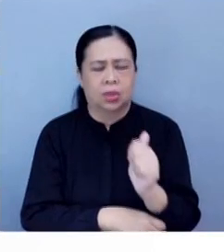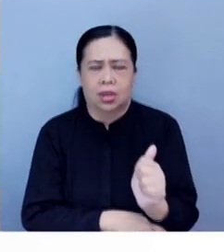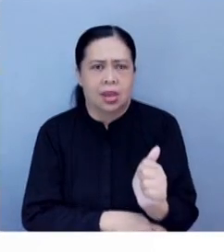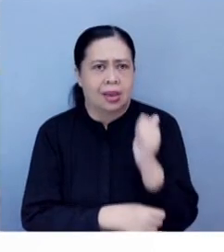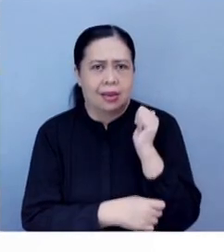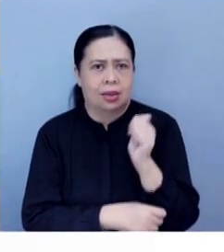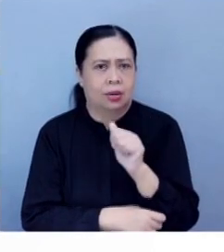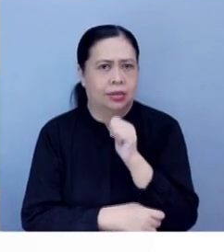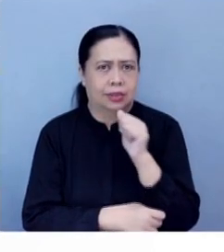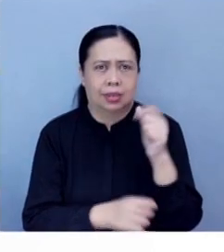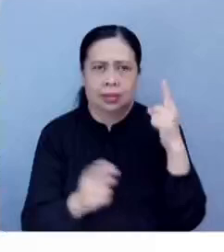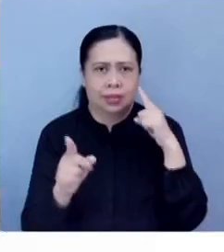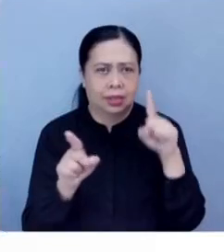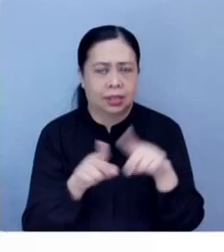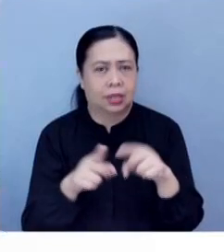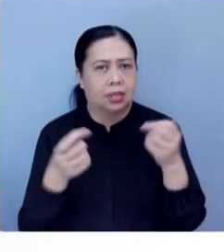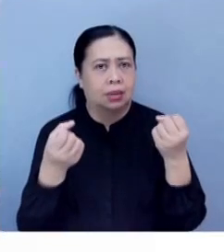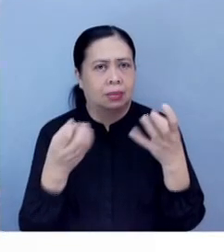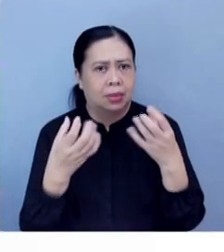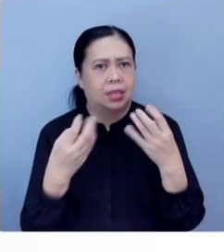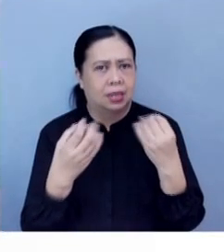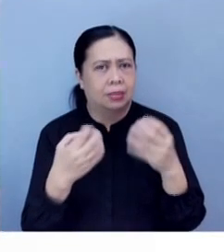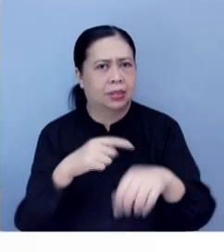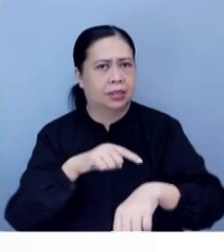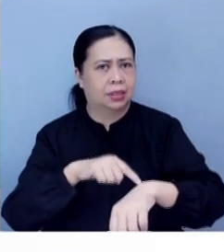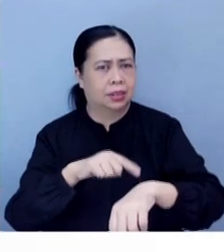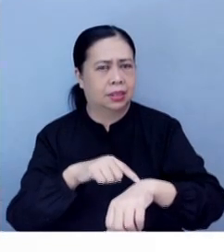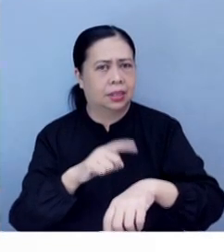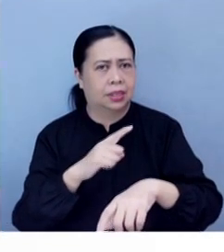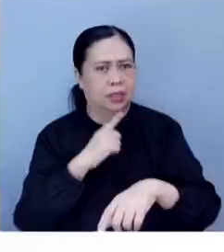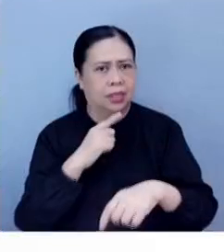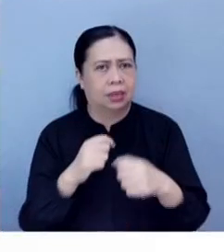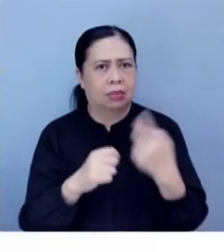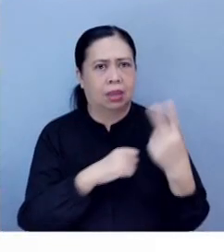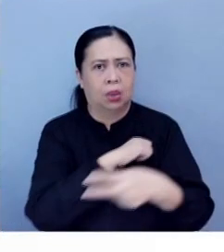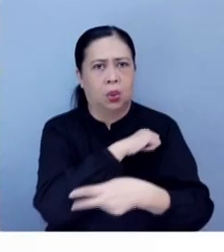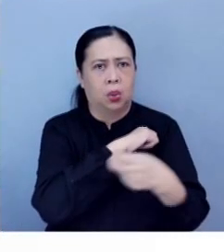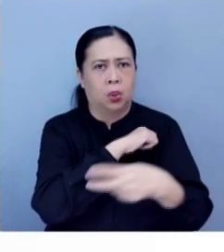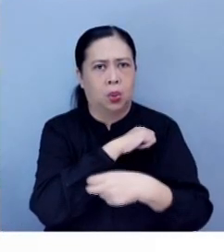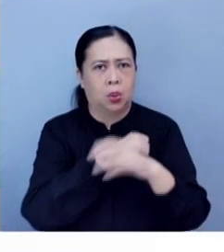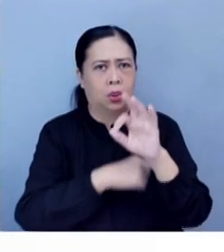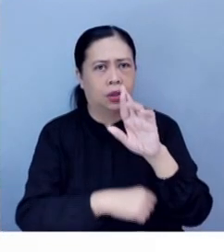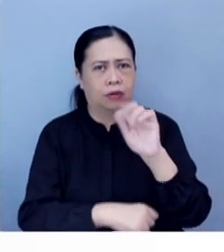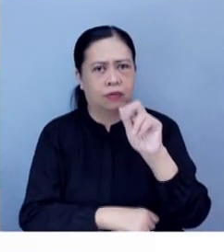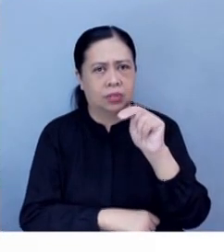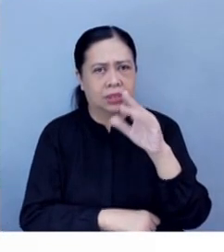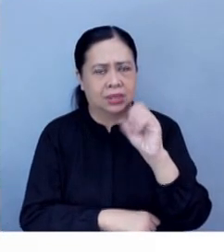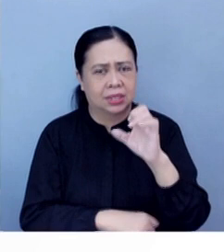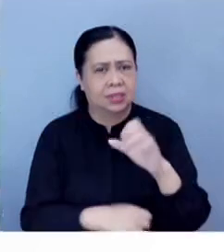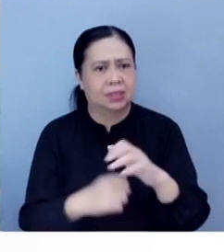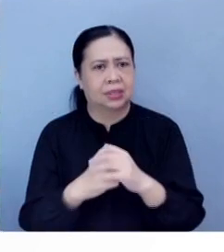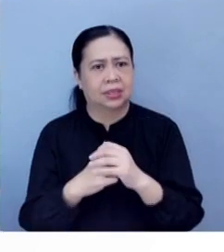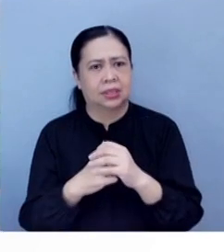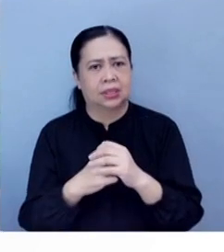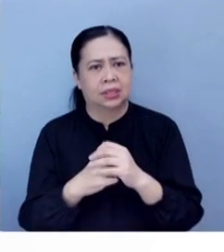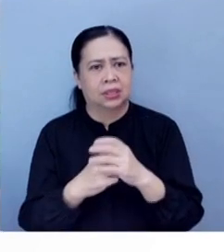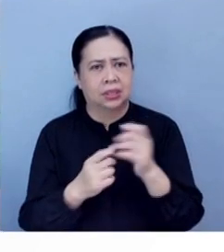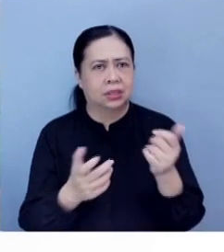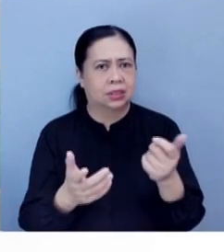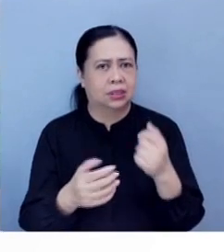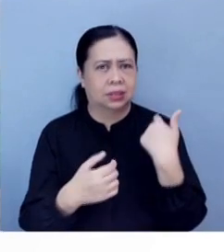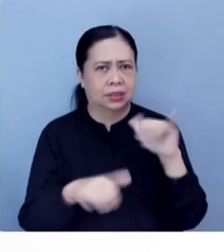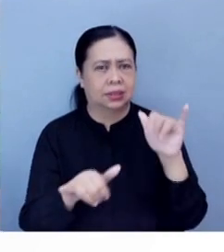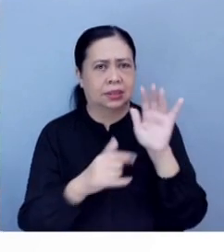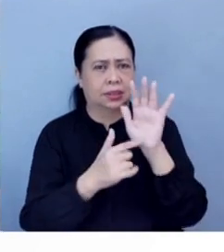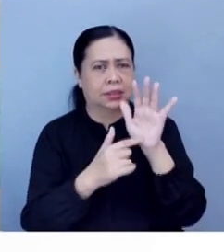kasi marami ng pagkakataon mga nagkakanakawan ng prangkisa. Naka-indefinite strike, transport strike